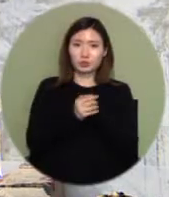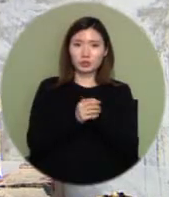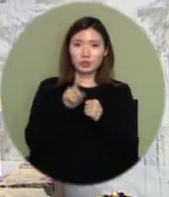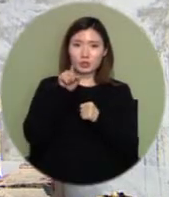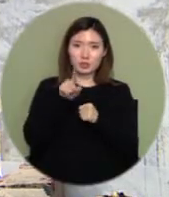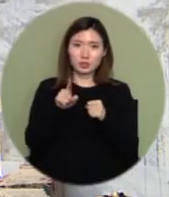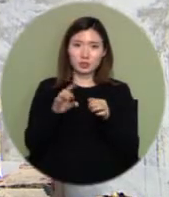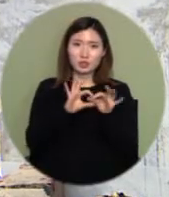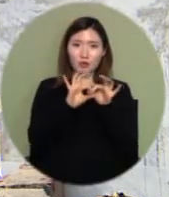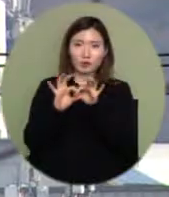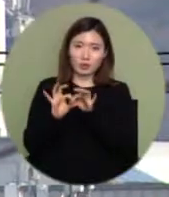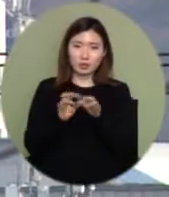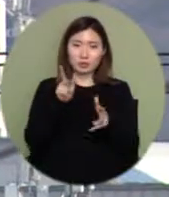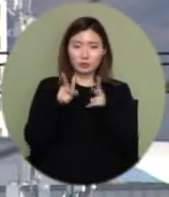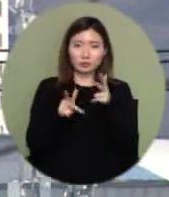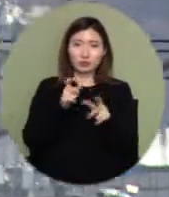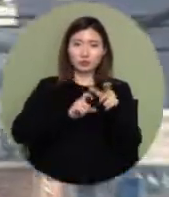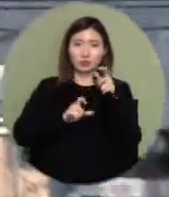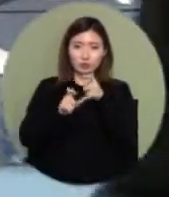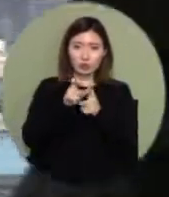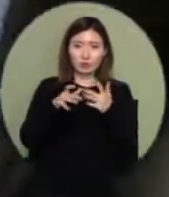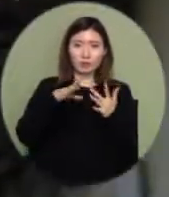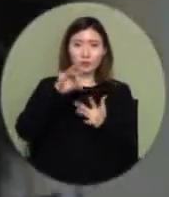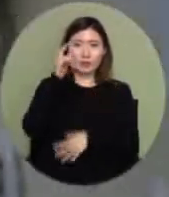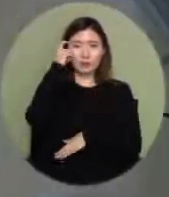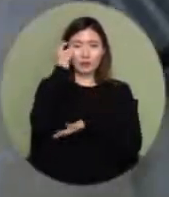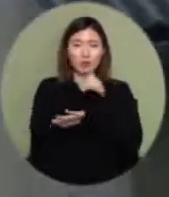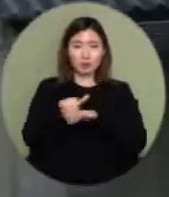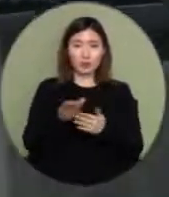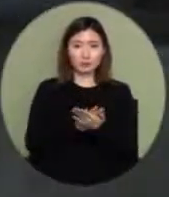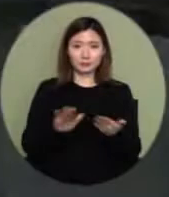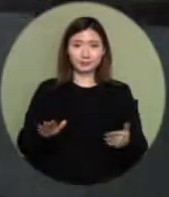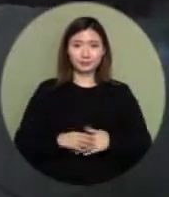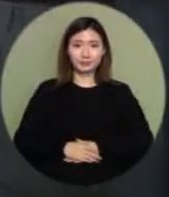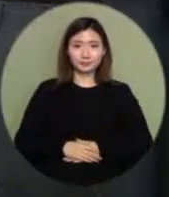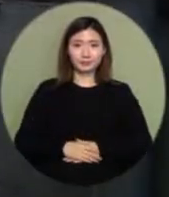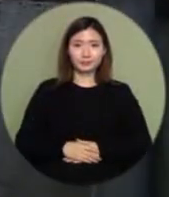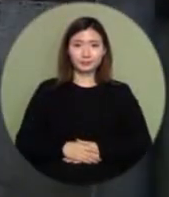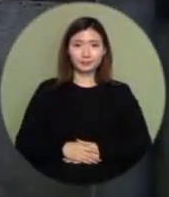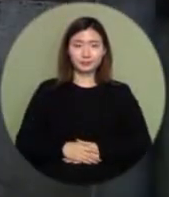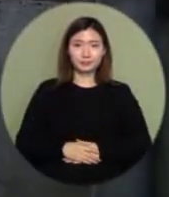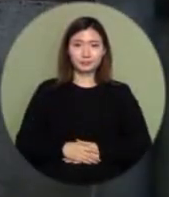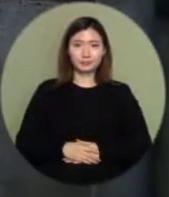영계에서 구역을 추가 선정할 계획입니다 서울 경기 케이블 티비 전진합니다